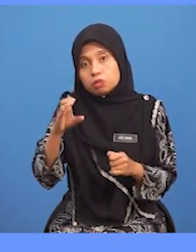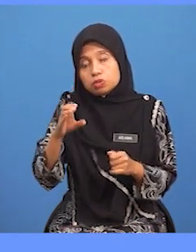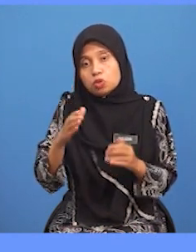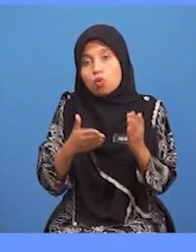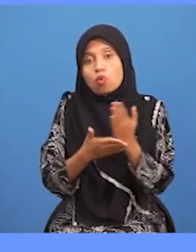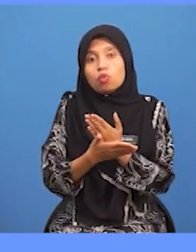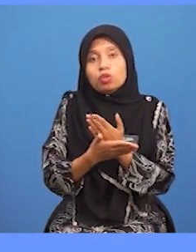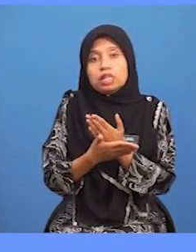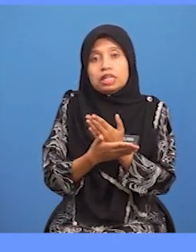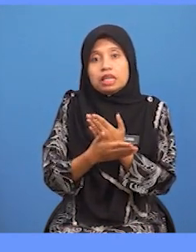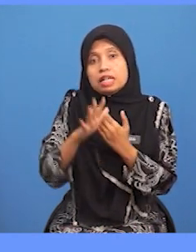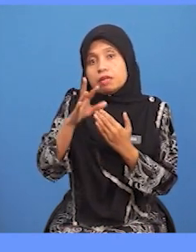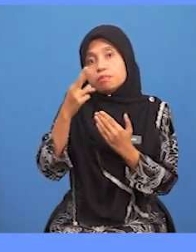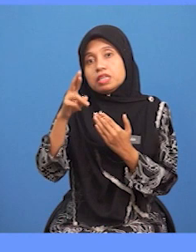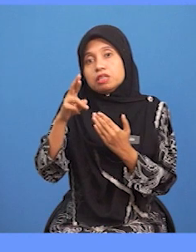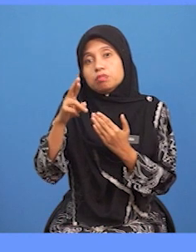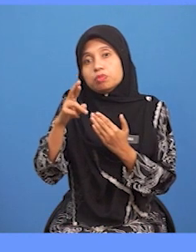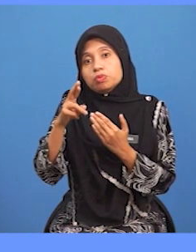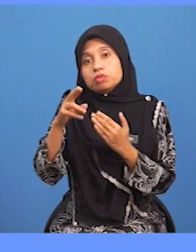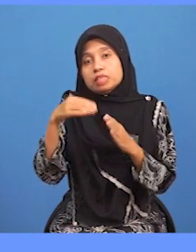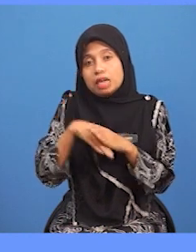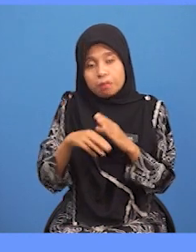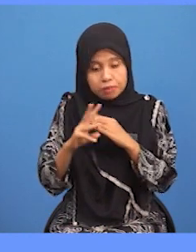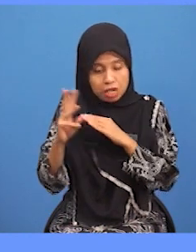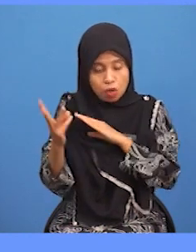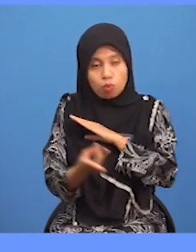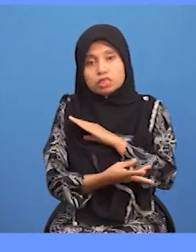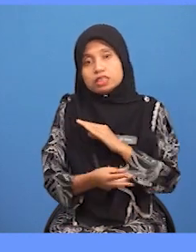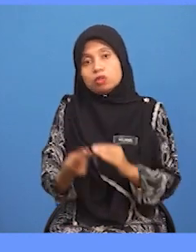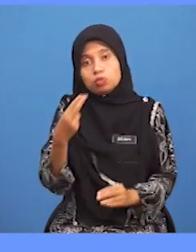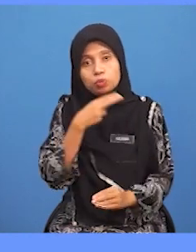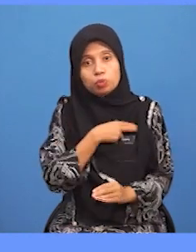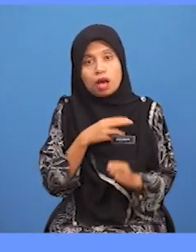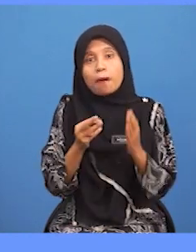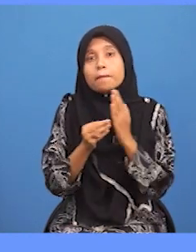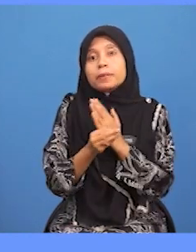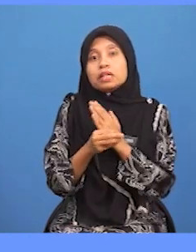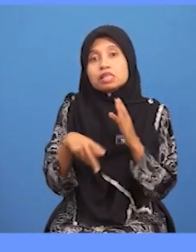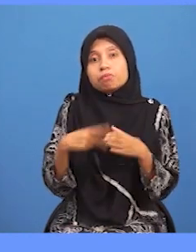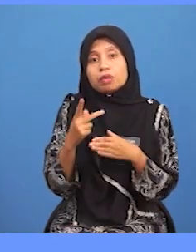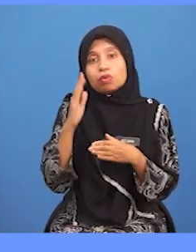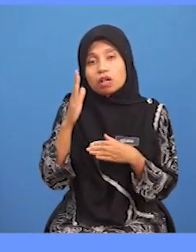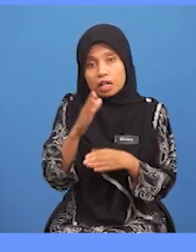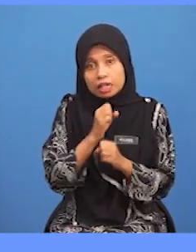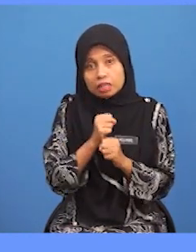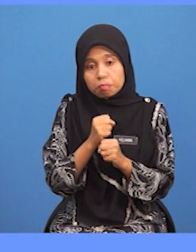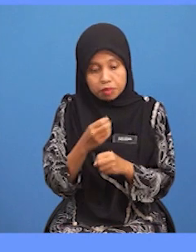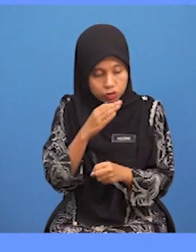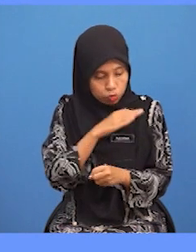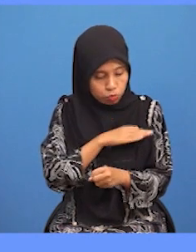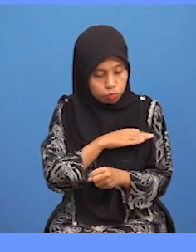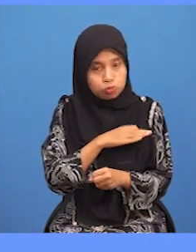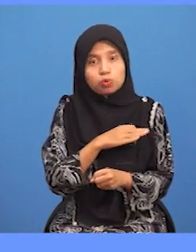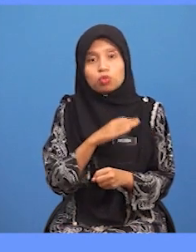RM7,500. Oleh kerana 5,000 unit pengeluaran ini berada dalam kawasan untung, maka pengeluar akan memperoleh